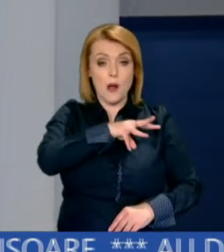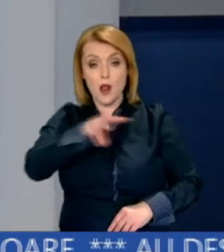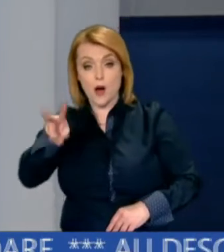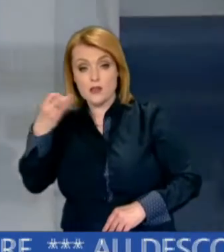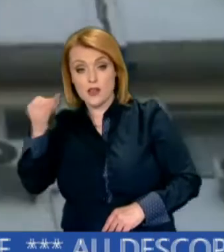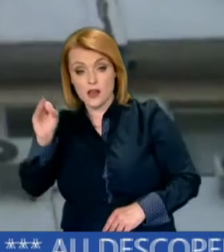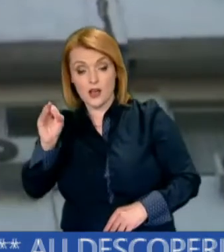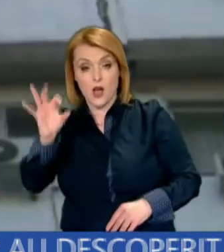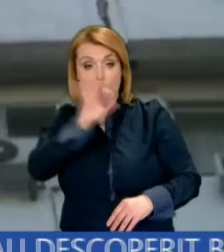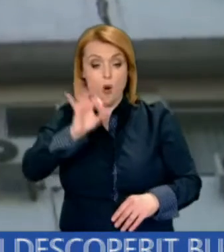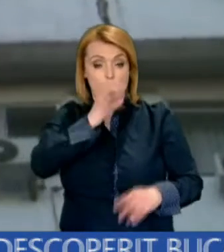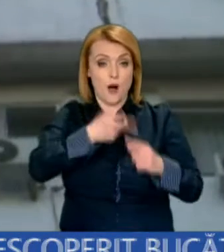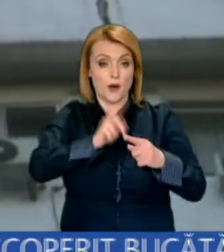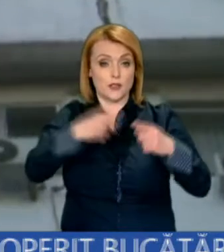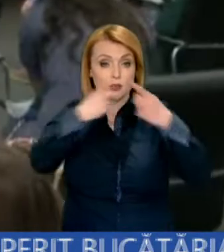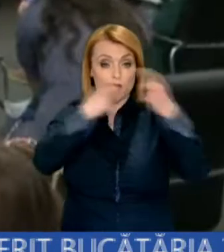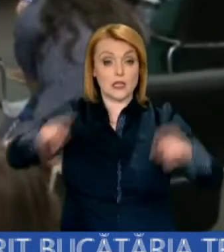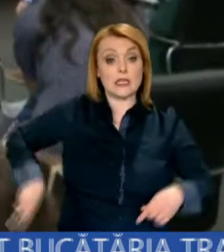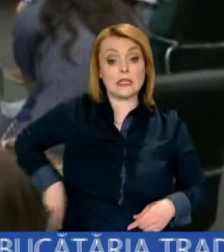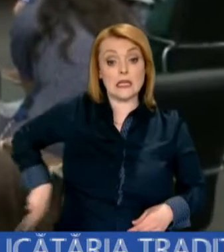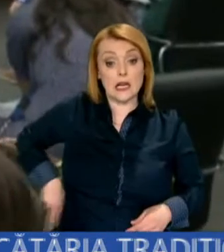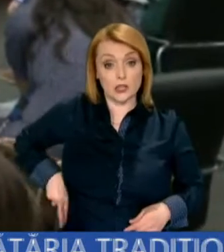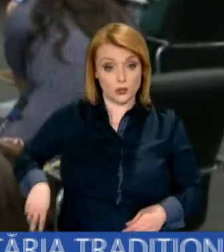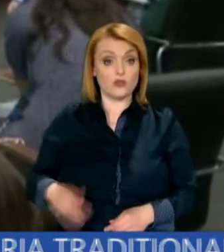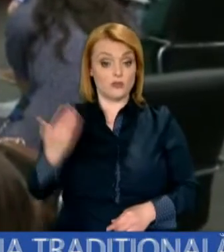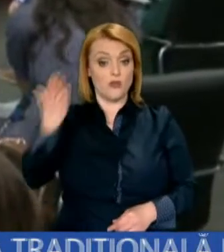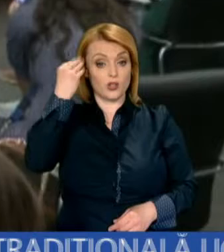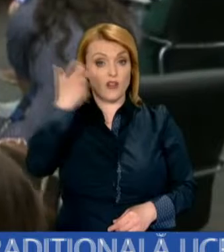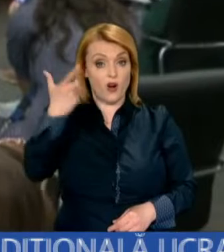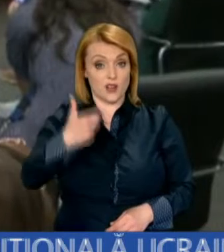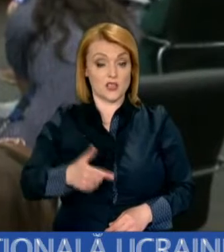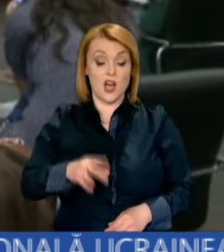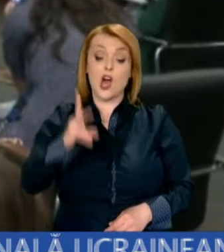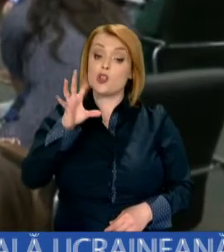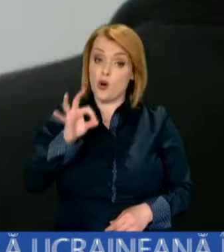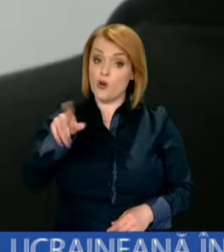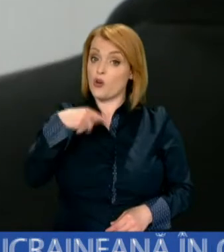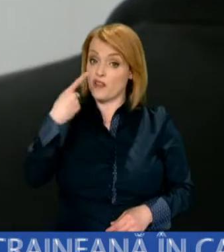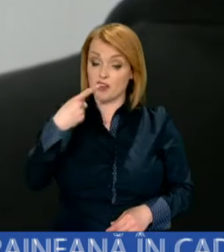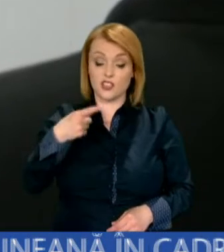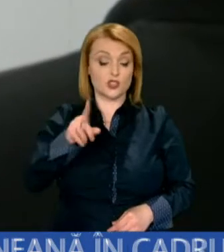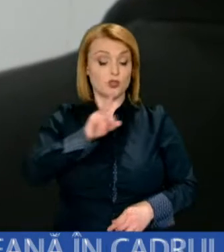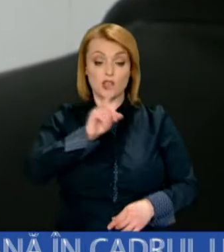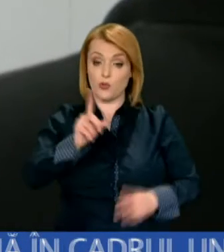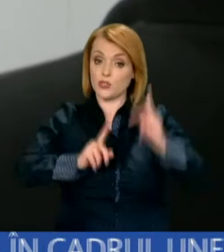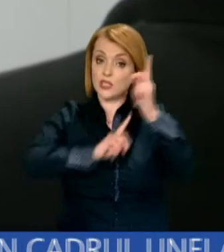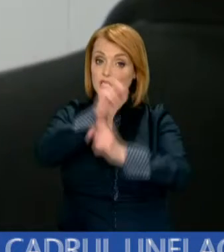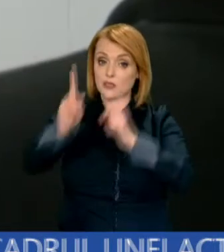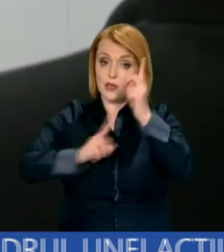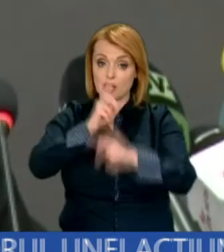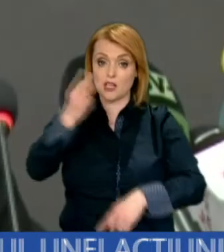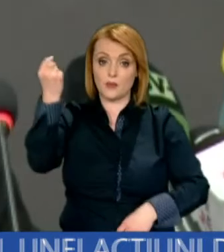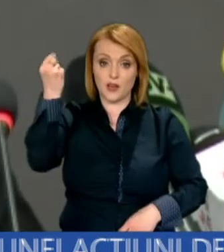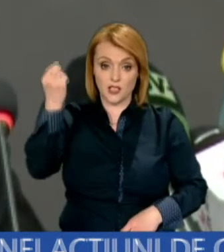anunțat directorul companiei, Vadim Ceban. Totuși, acesta susține că nu se va adresa Agenției Naționale pentru Reglementare Energetică